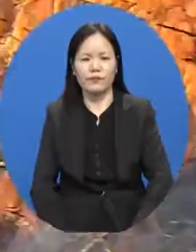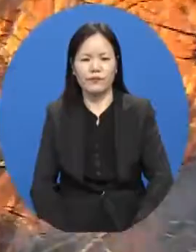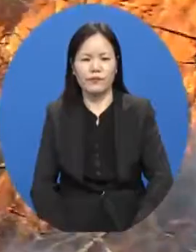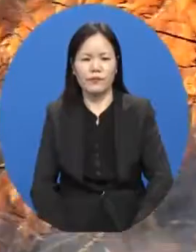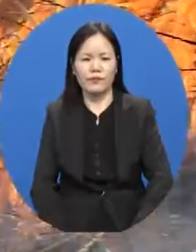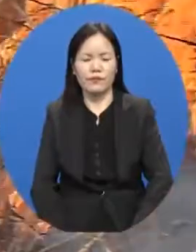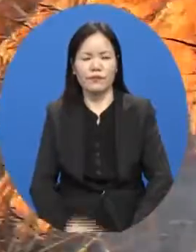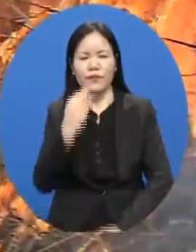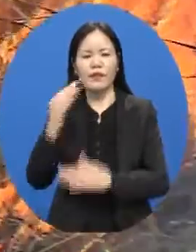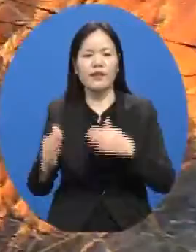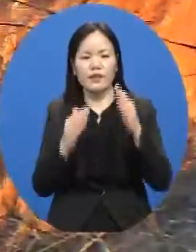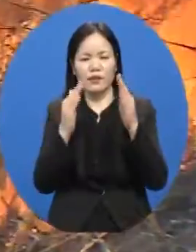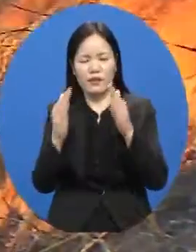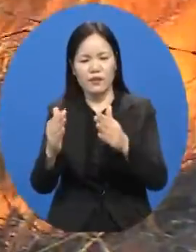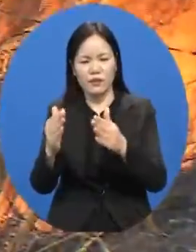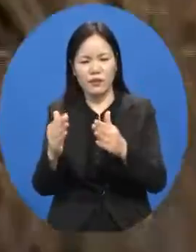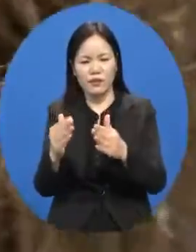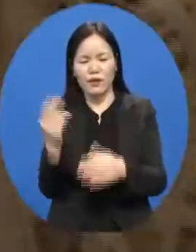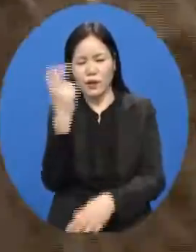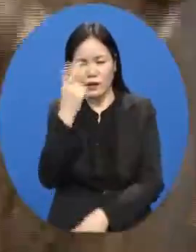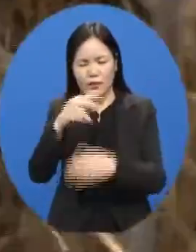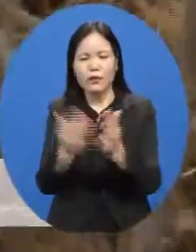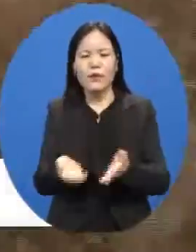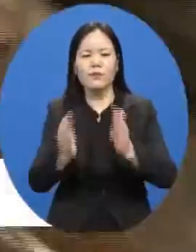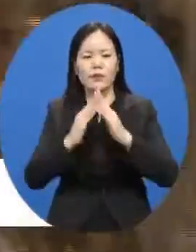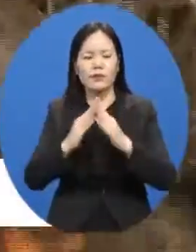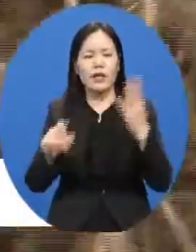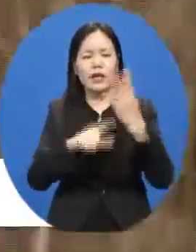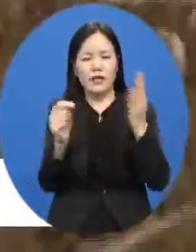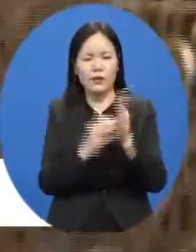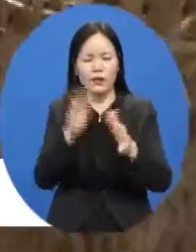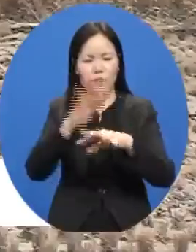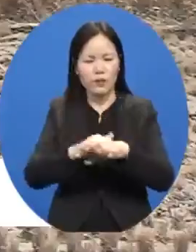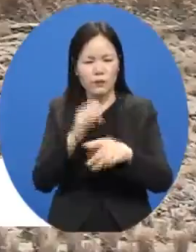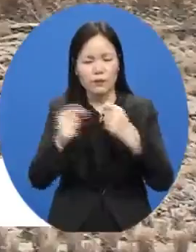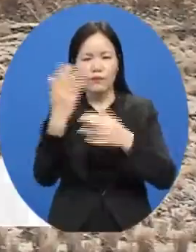되고요. 경기도는 기동 단속반을 편성해 다음 달까지 논밭 태우기 등